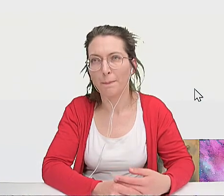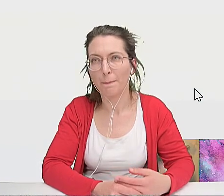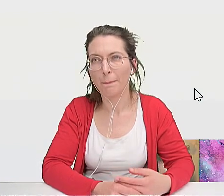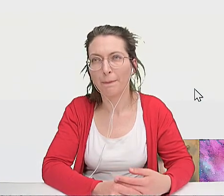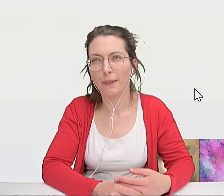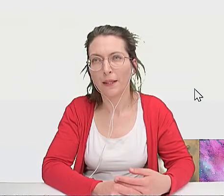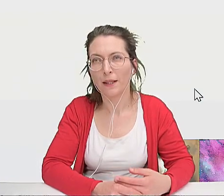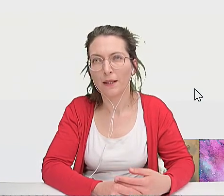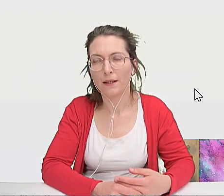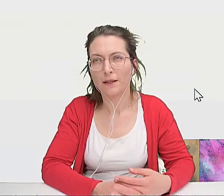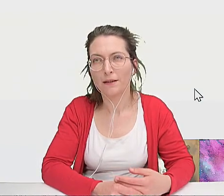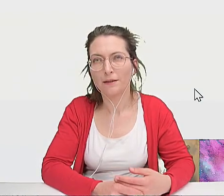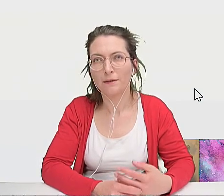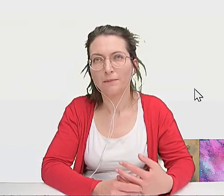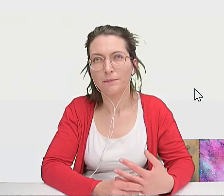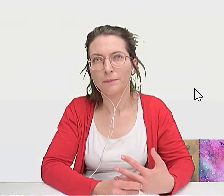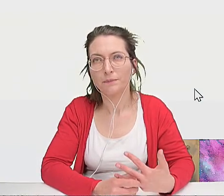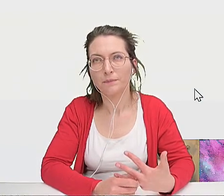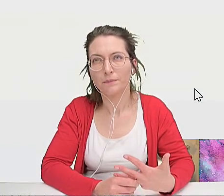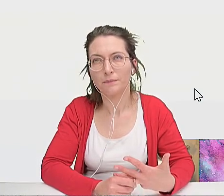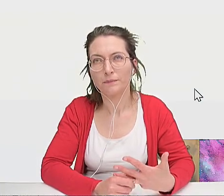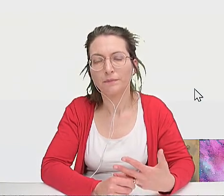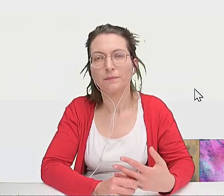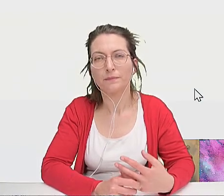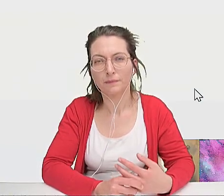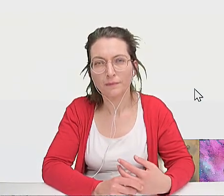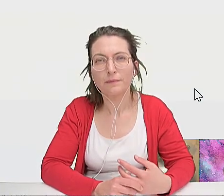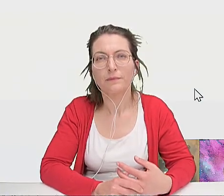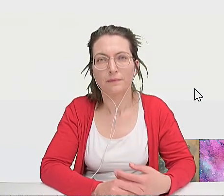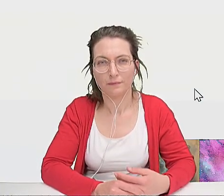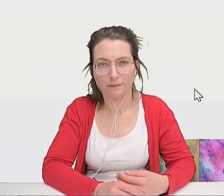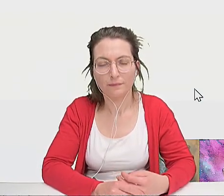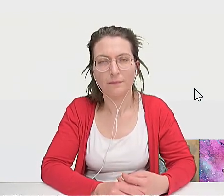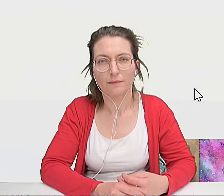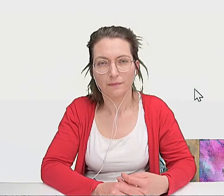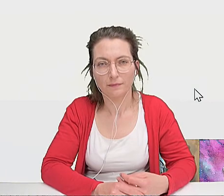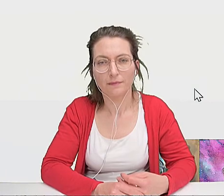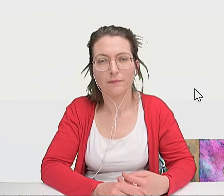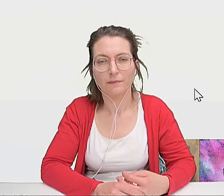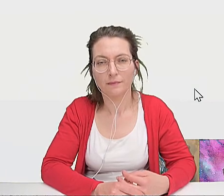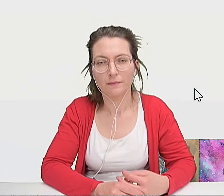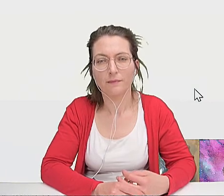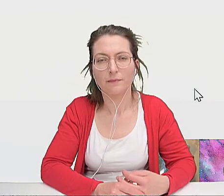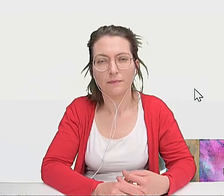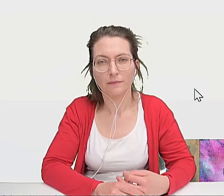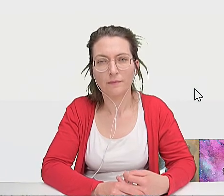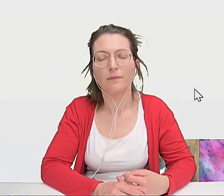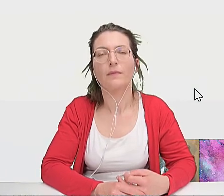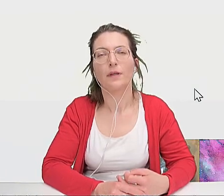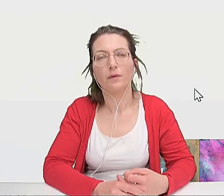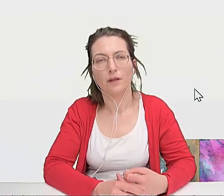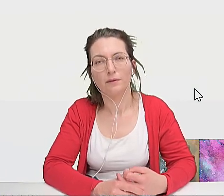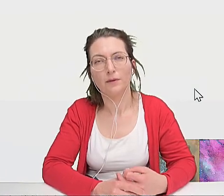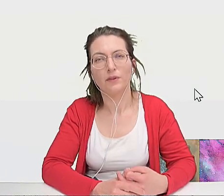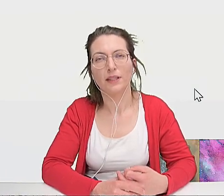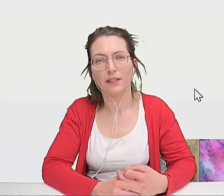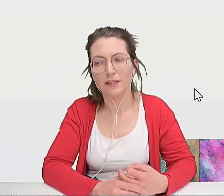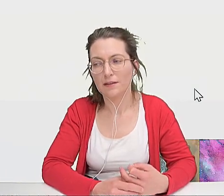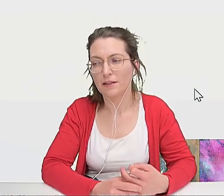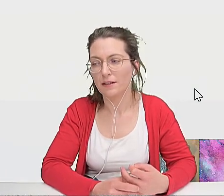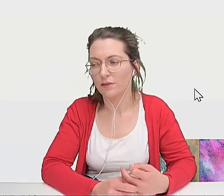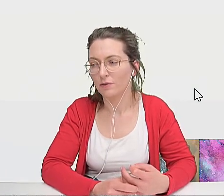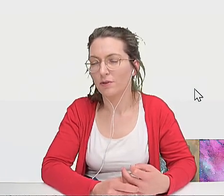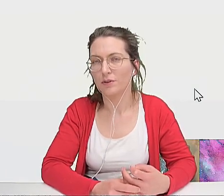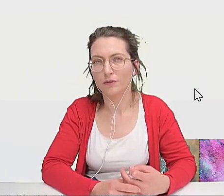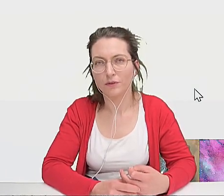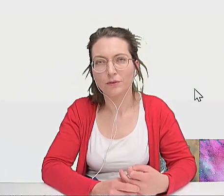gerade? Genau, die zweite Runde, die haben wir auch verlängert jetzt wegen der Schulschließungen, läuft noch diese Woche. Okay, und dann geht es